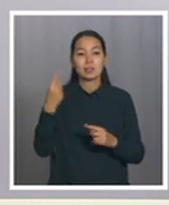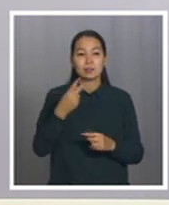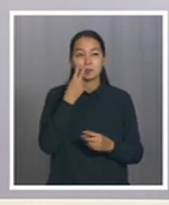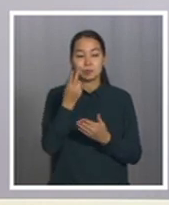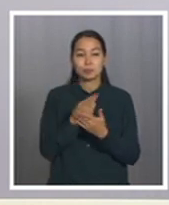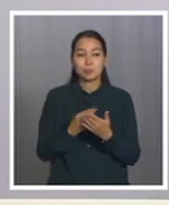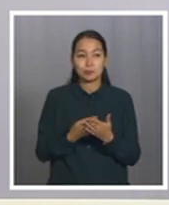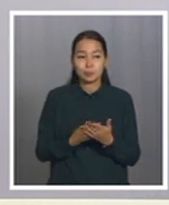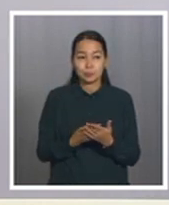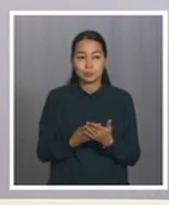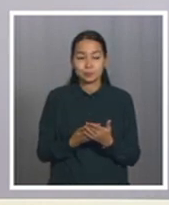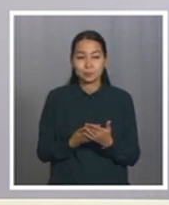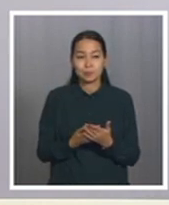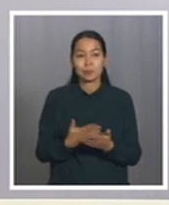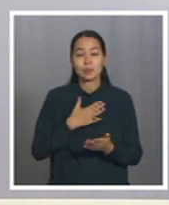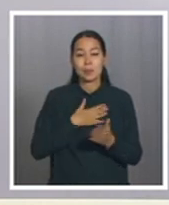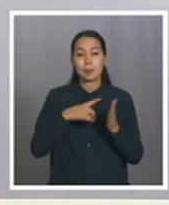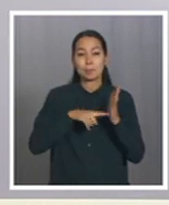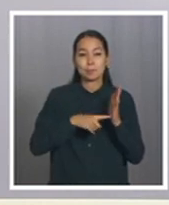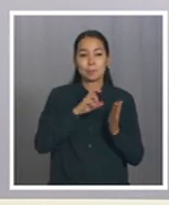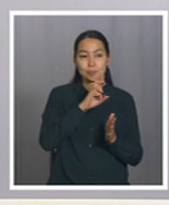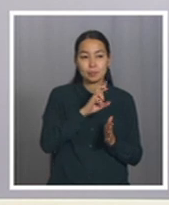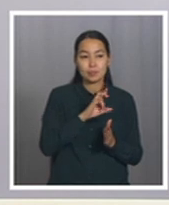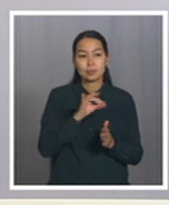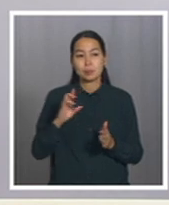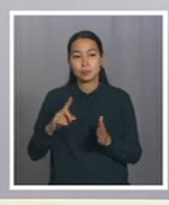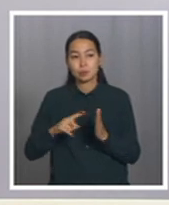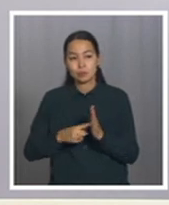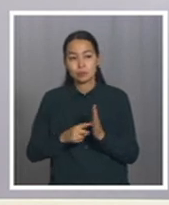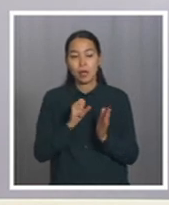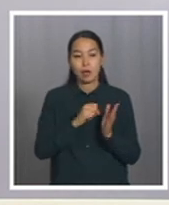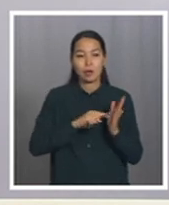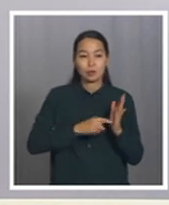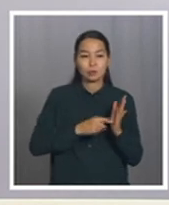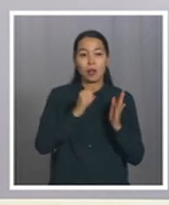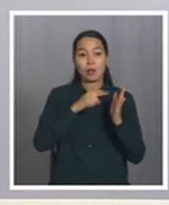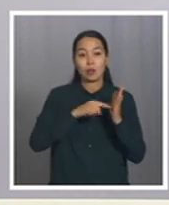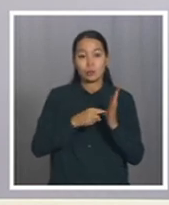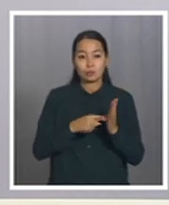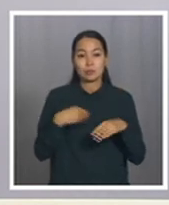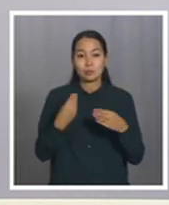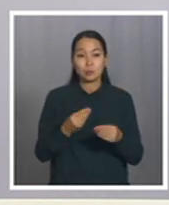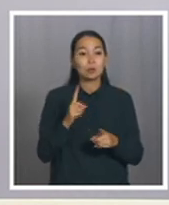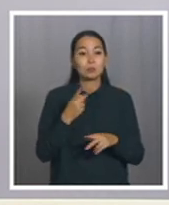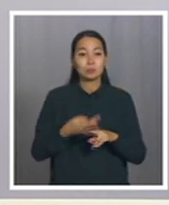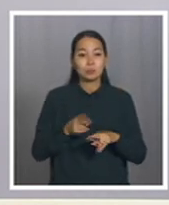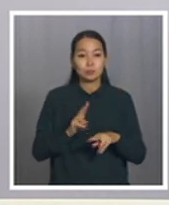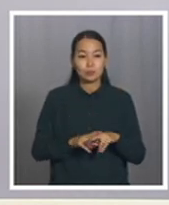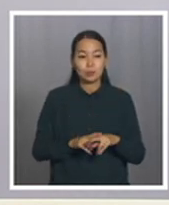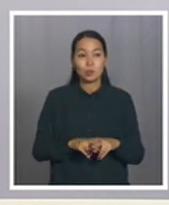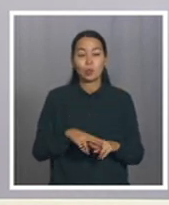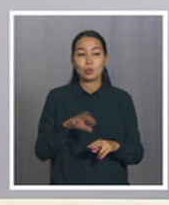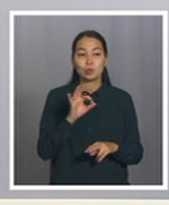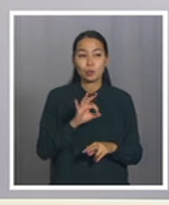бізде B нүктесі, B нүктесі, A нүктесі, A нүктесі берілген. Бұл нені білдіреді? Яғни 0-де 0